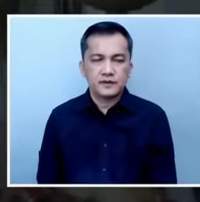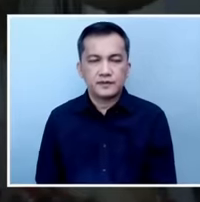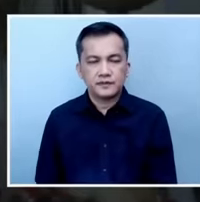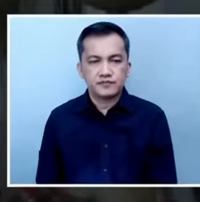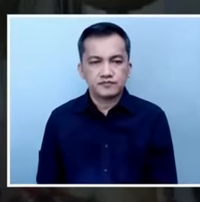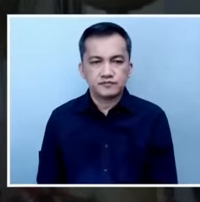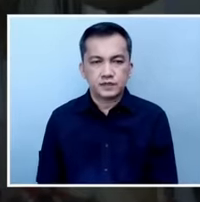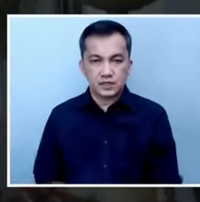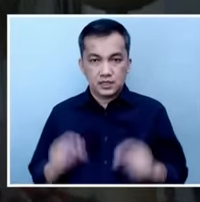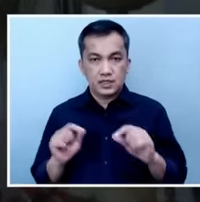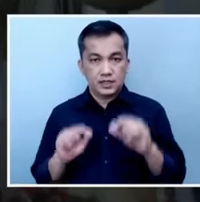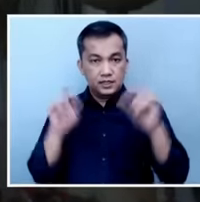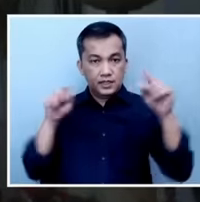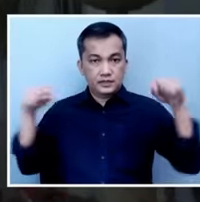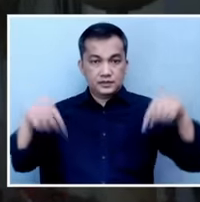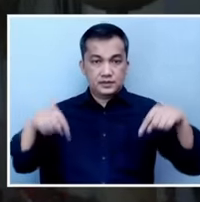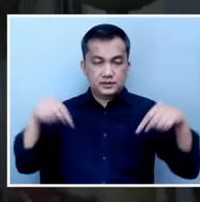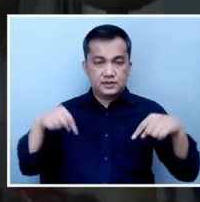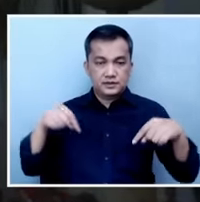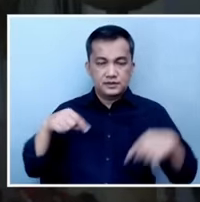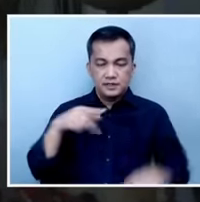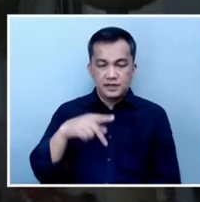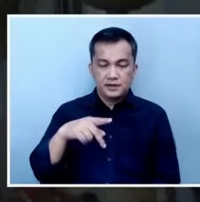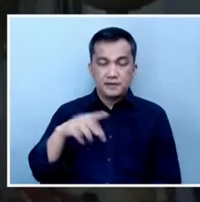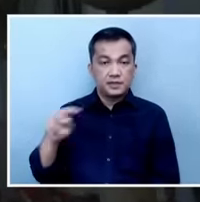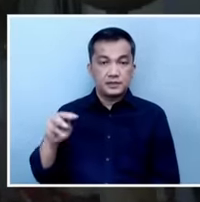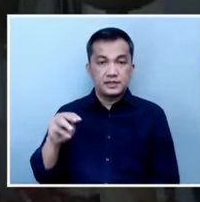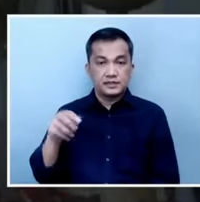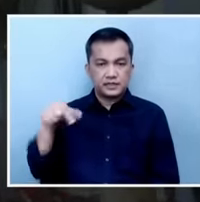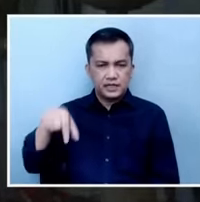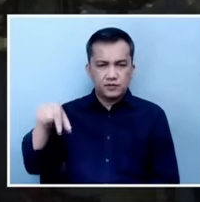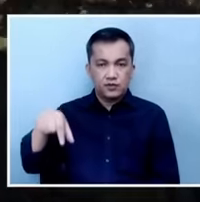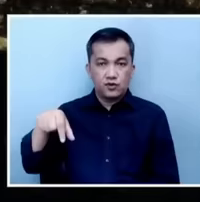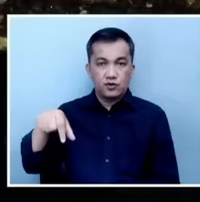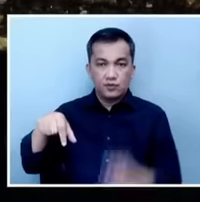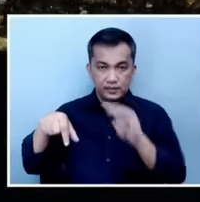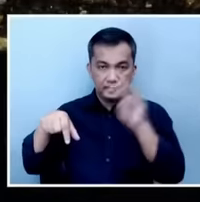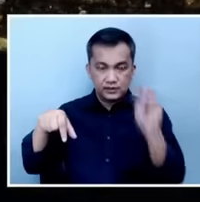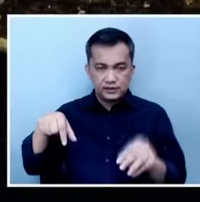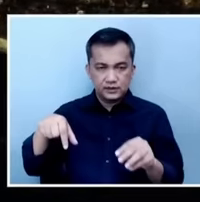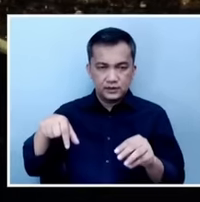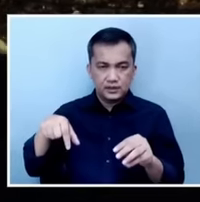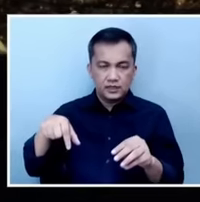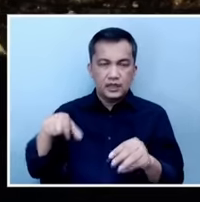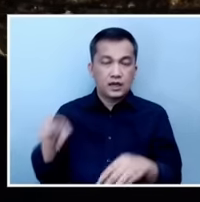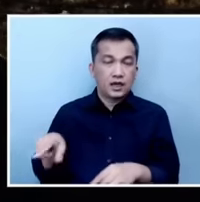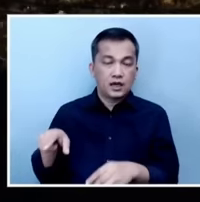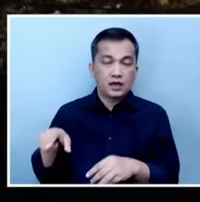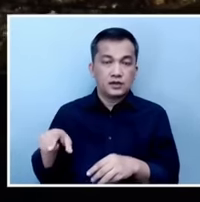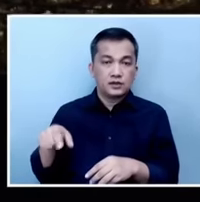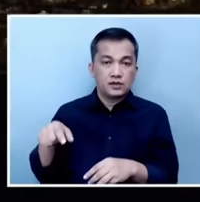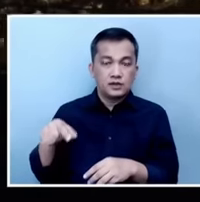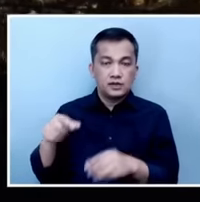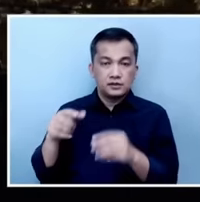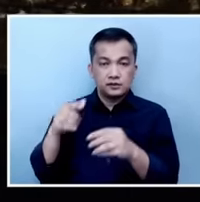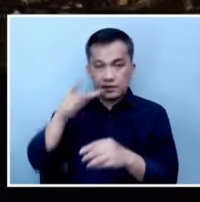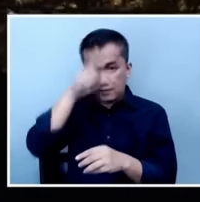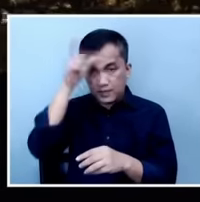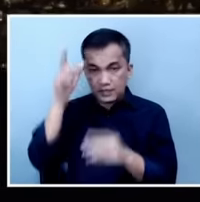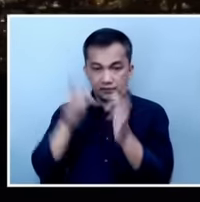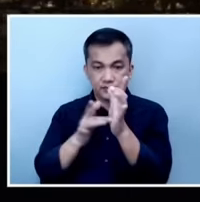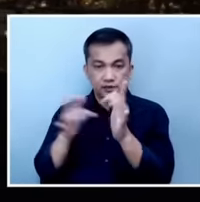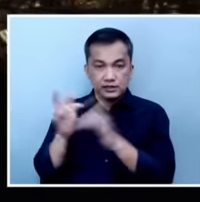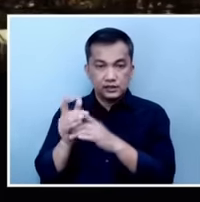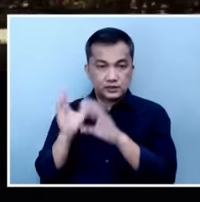Live pa rin tayo mula dito sa May Plaza Miranda sa Quiapo, Maynila. At ang andas po ng mahal na poong